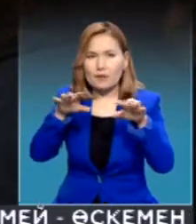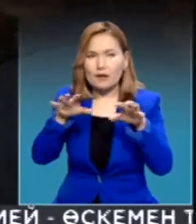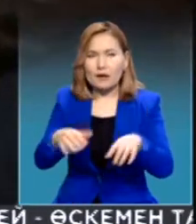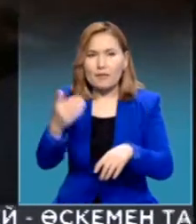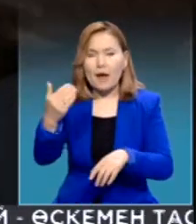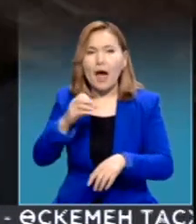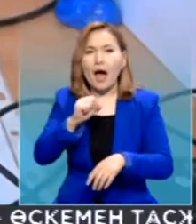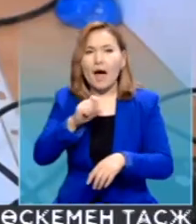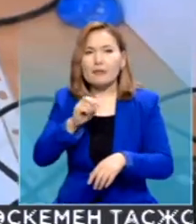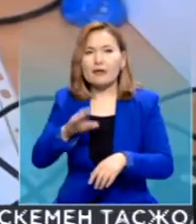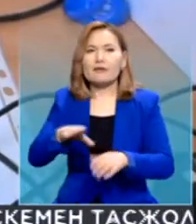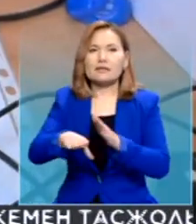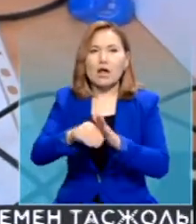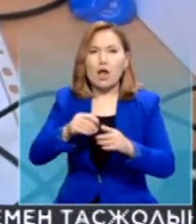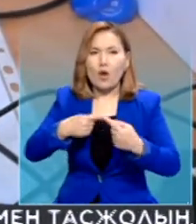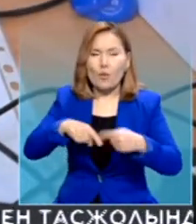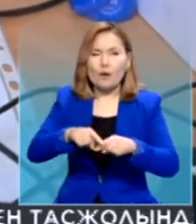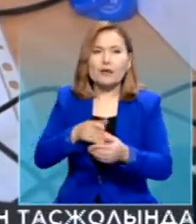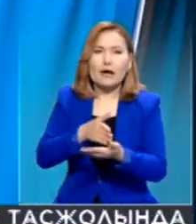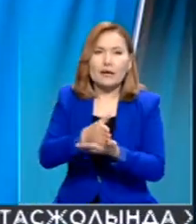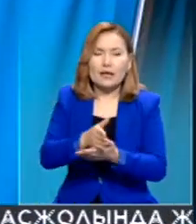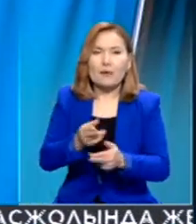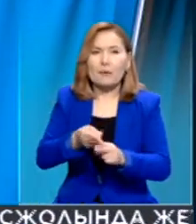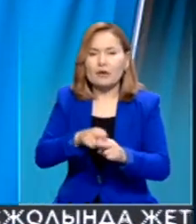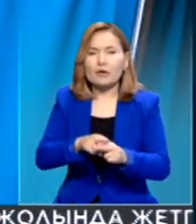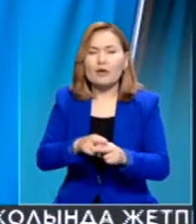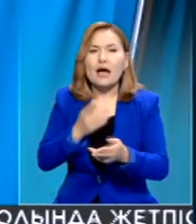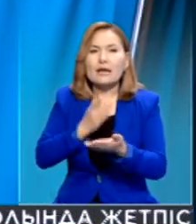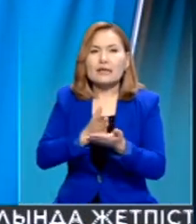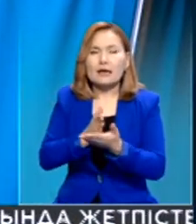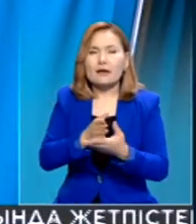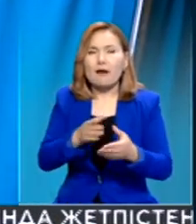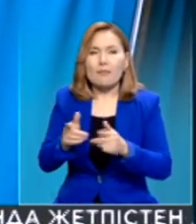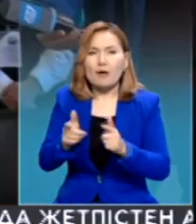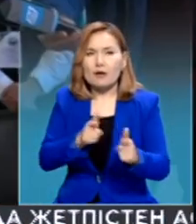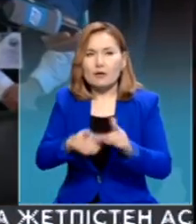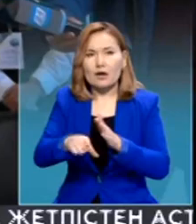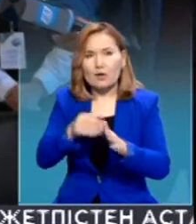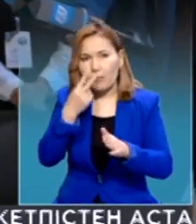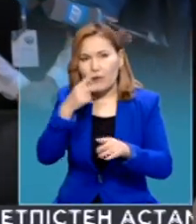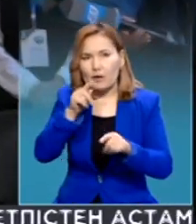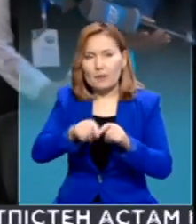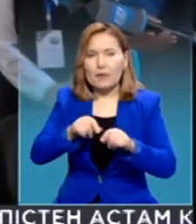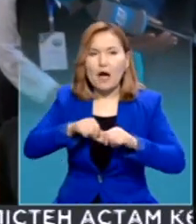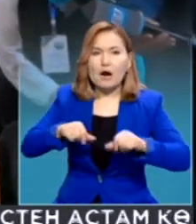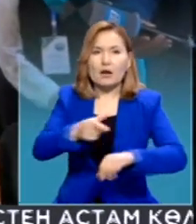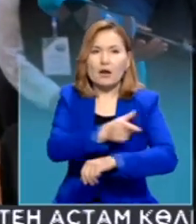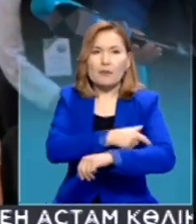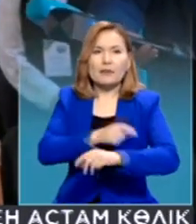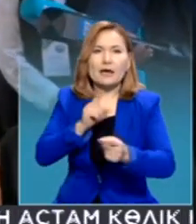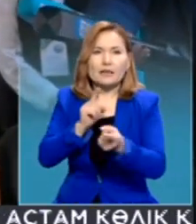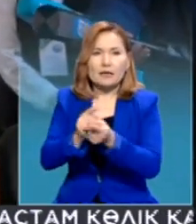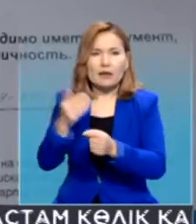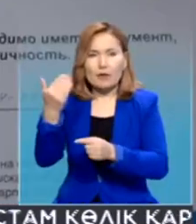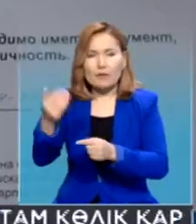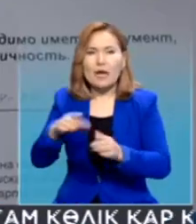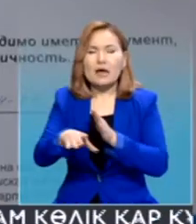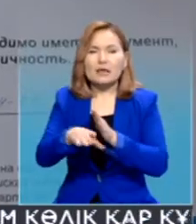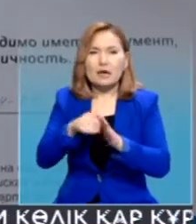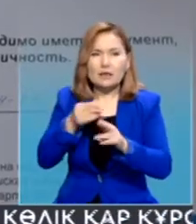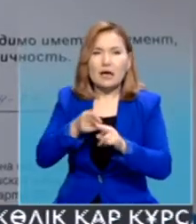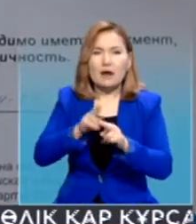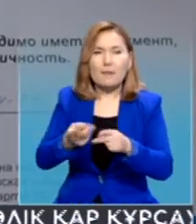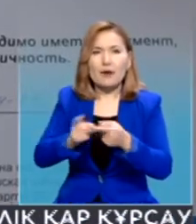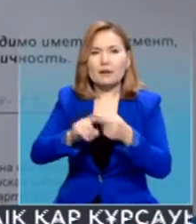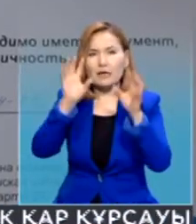Нұрлан Әбдіров сайлау учаскелеріне барып, саяси науқанға дайындық барысымен танысты. Комиссия мүшелерімен кездесіп, олардың сайлау